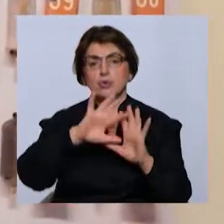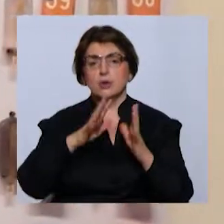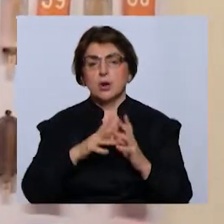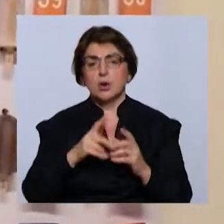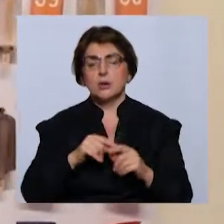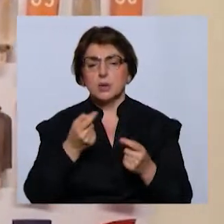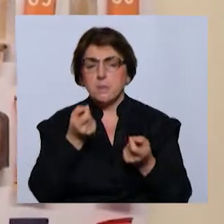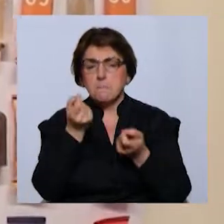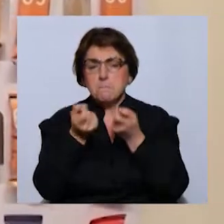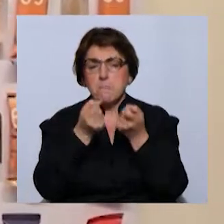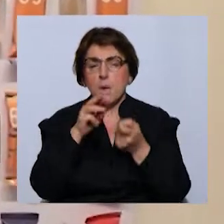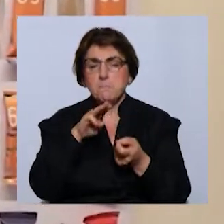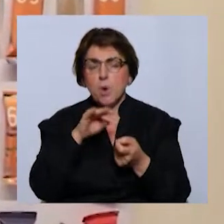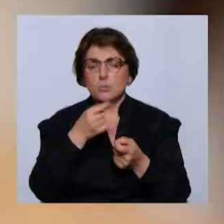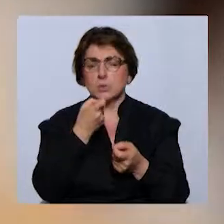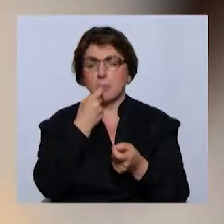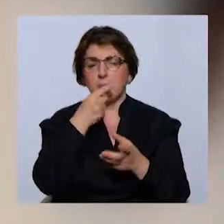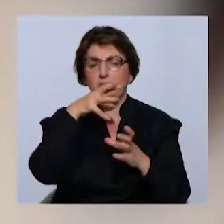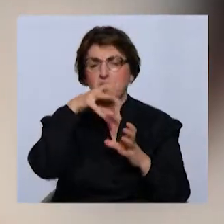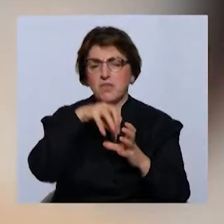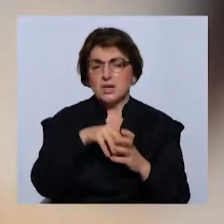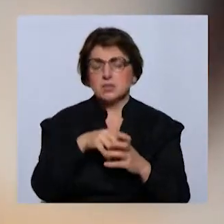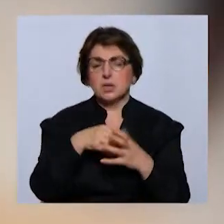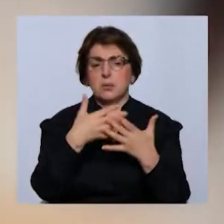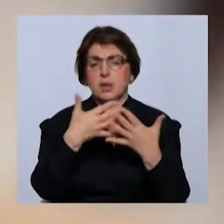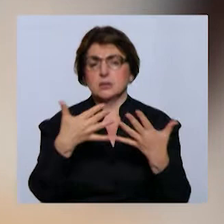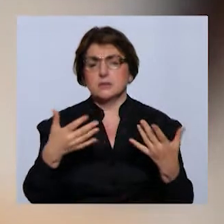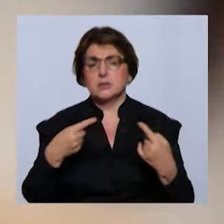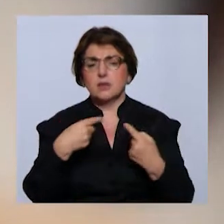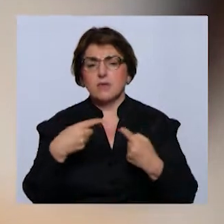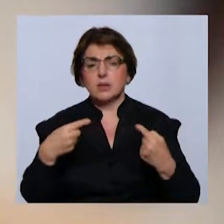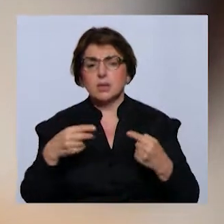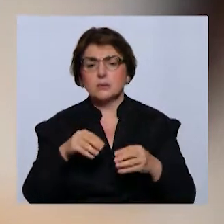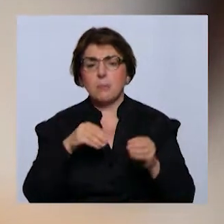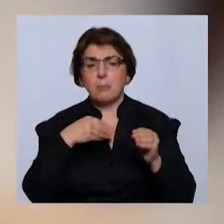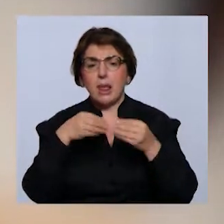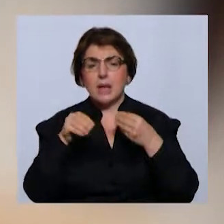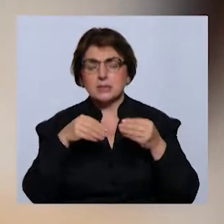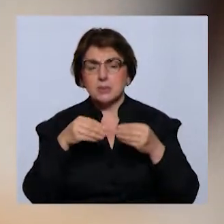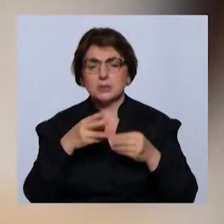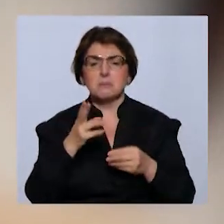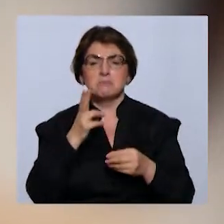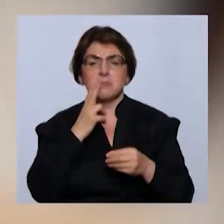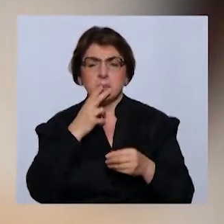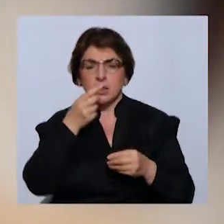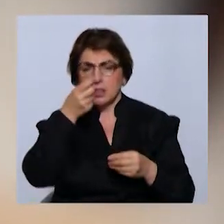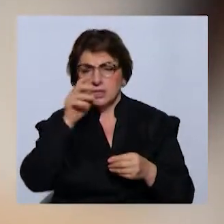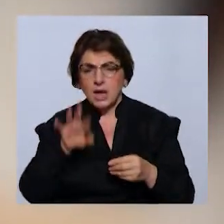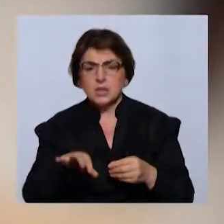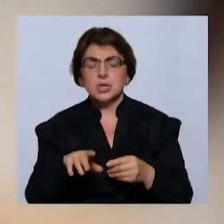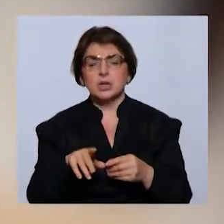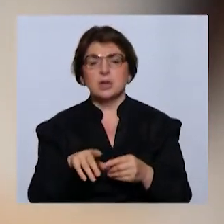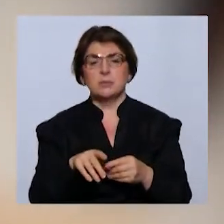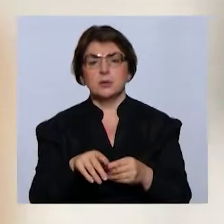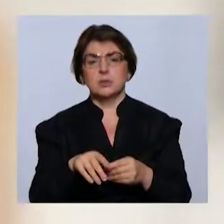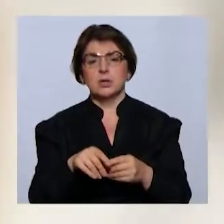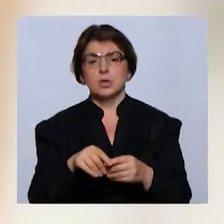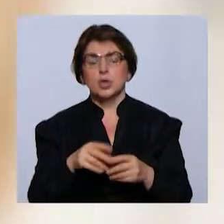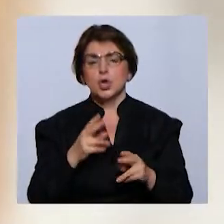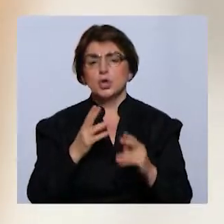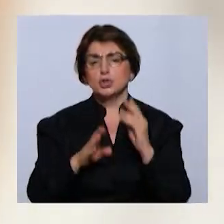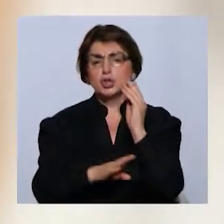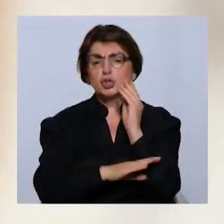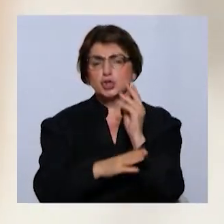როგორც მოლუსკები და მისი კვერცხები, ასევე დაუშვათ სხვადასხვა პლასტიკატები, სიგარეტის ნარჩენები,